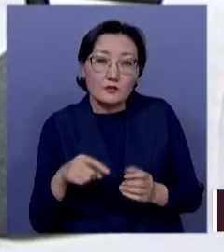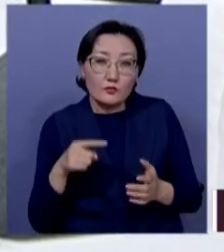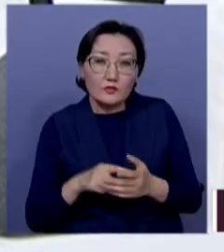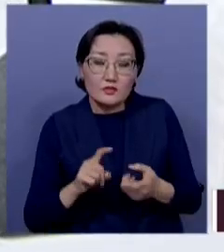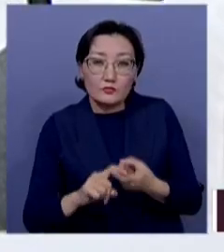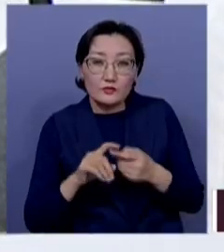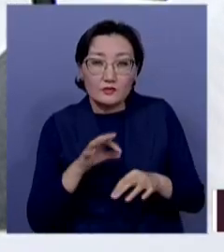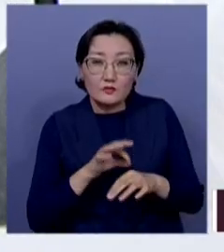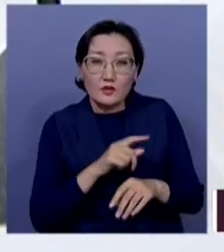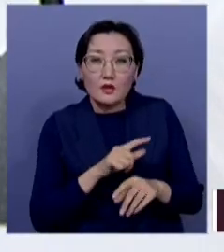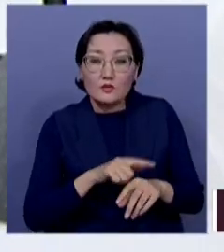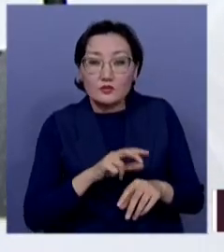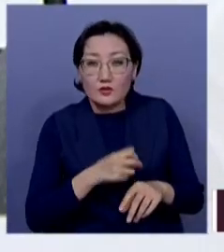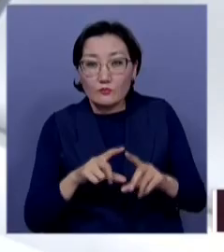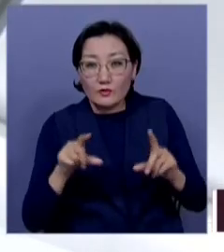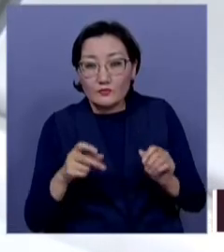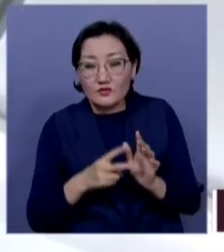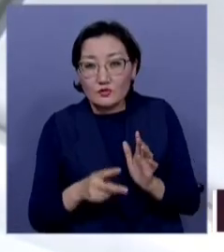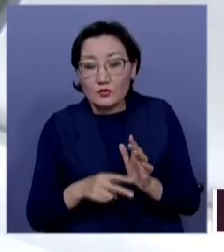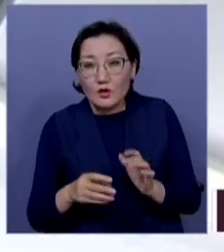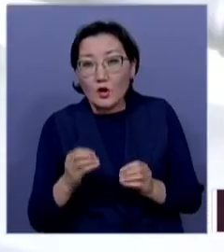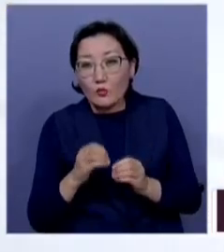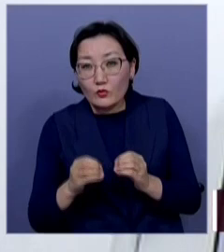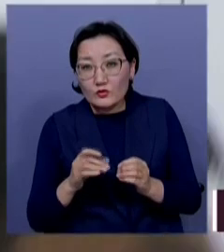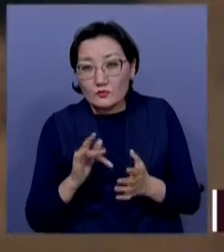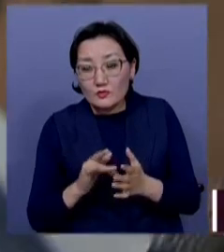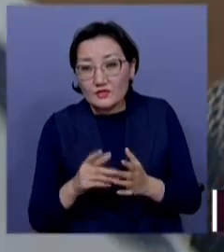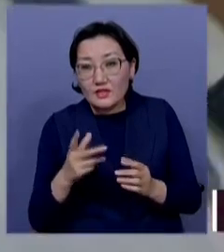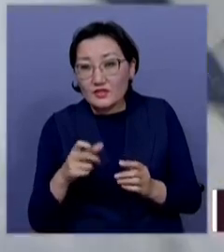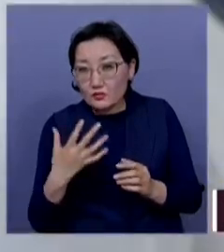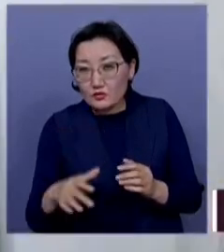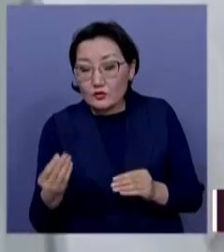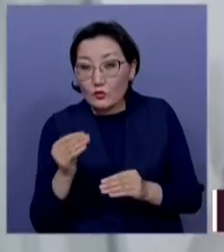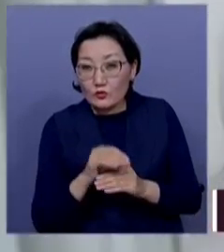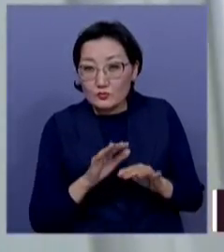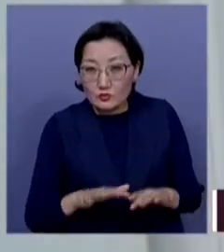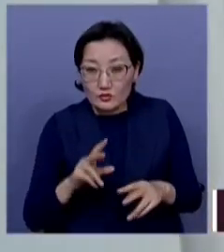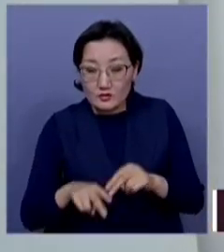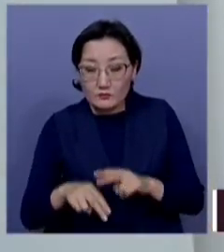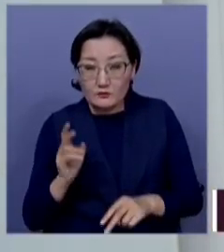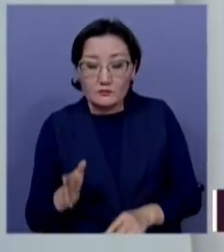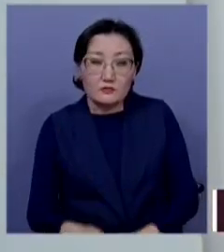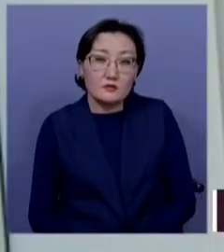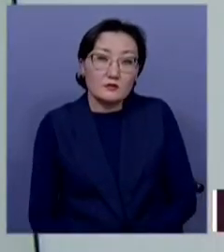жұқпалы аурулар емханасына 70 және онко орталыққа 250 қосымша орын